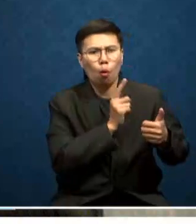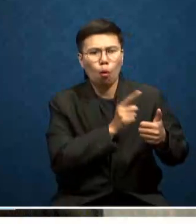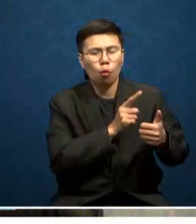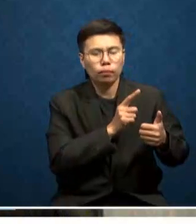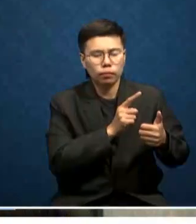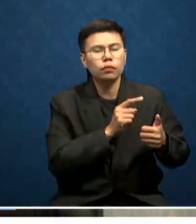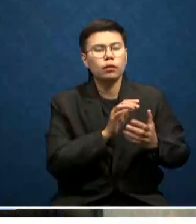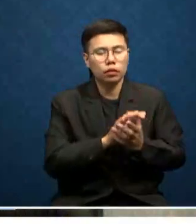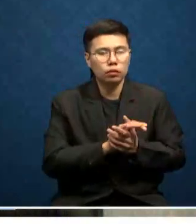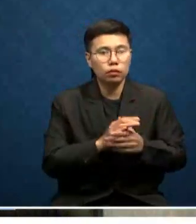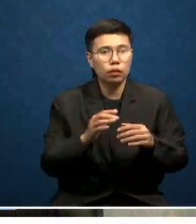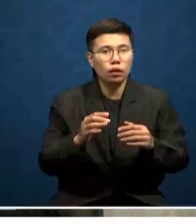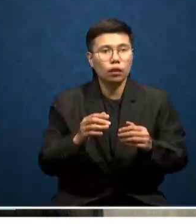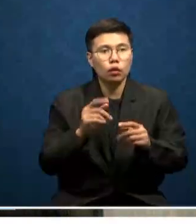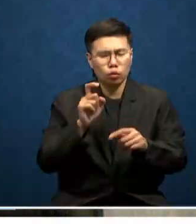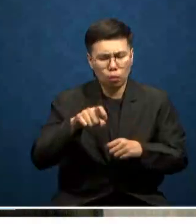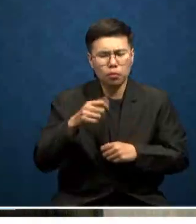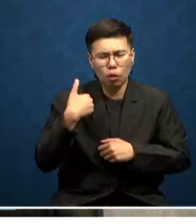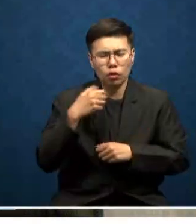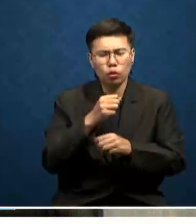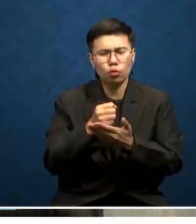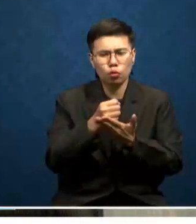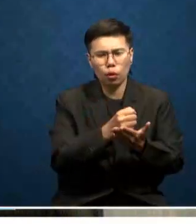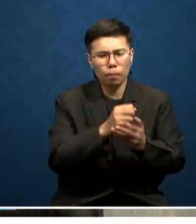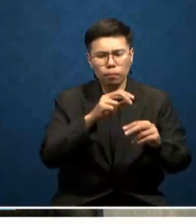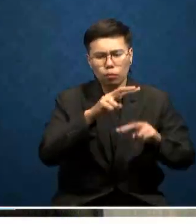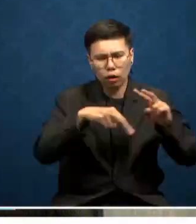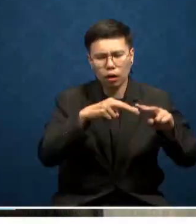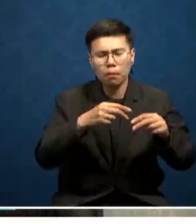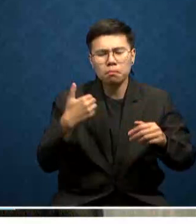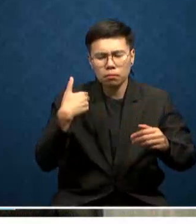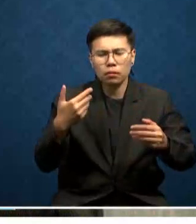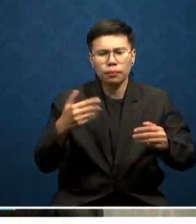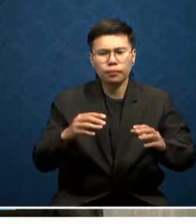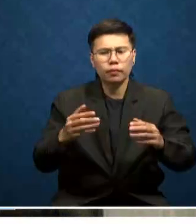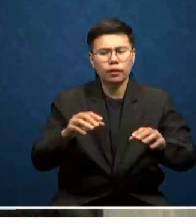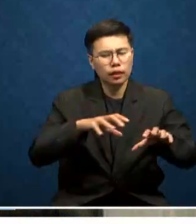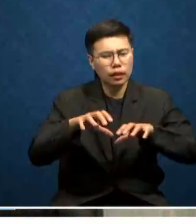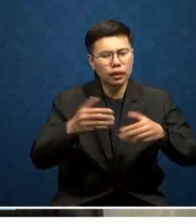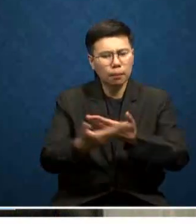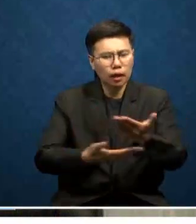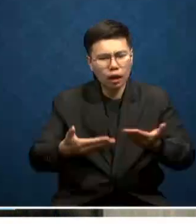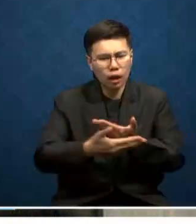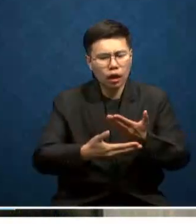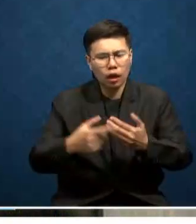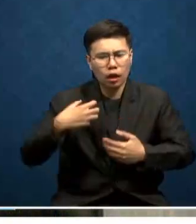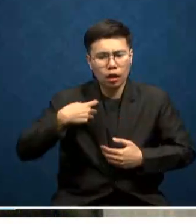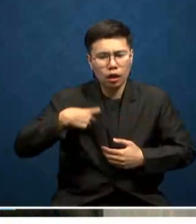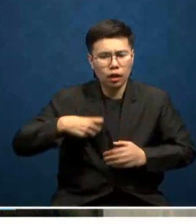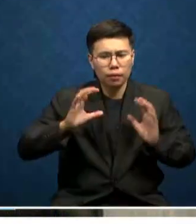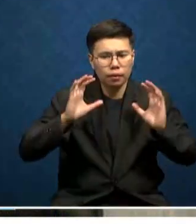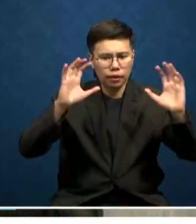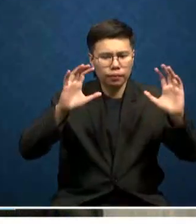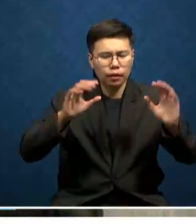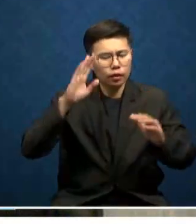จึงคิดว่าน่าที่จะมีการสัมมนากันจะให้พนักงานอัยการหรือกรมการปกครองหรือว่าทาง